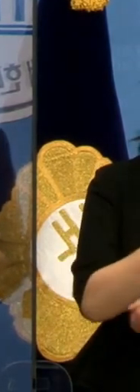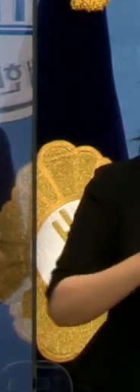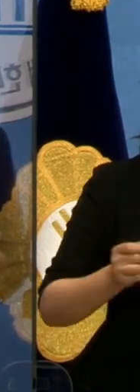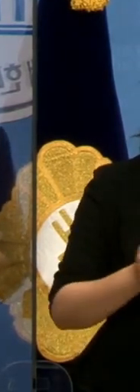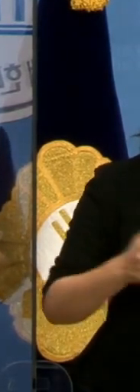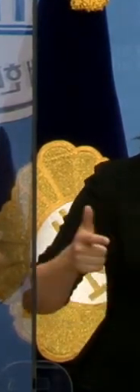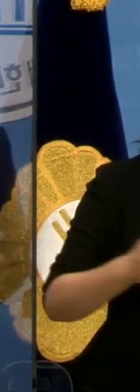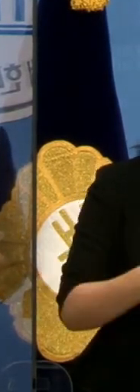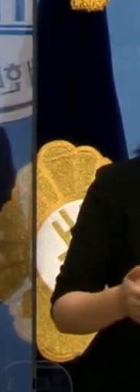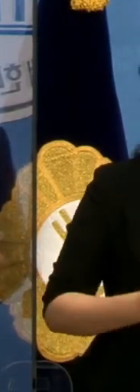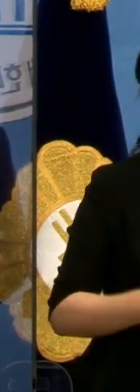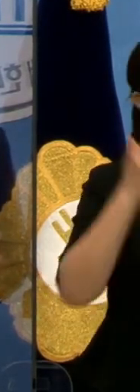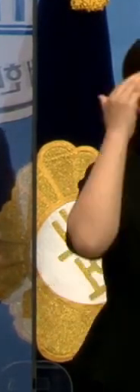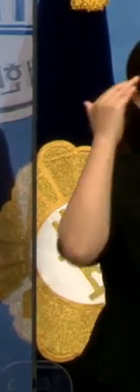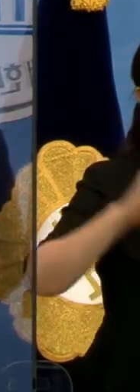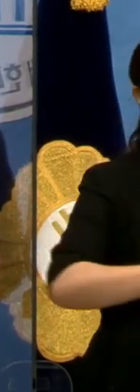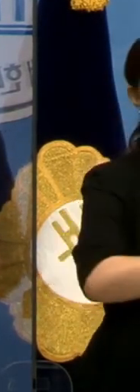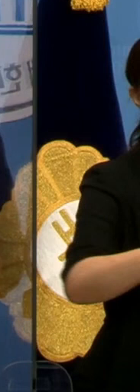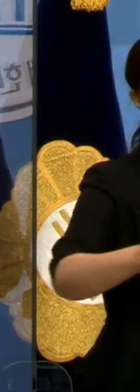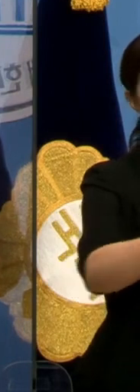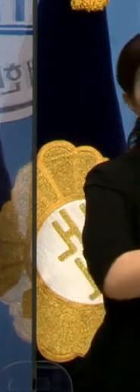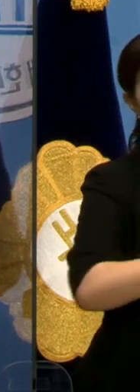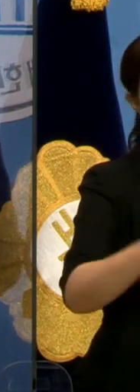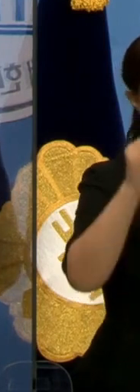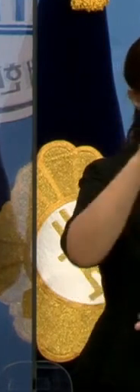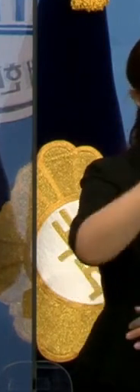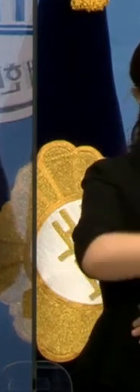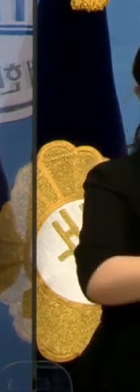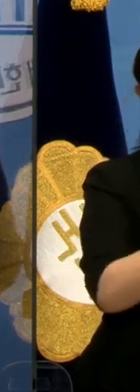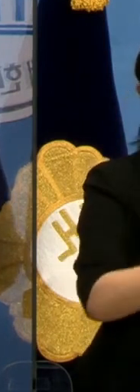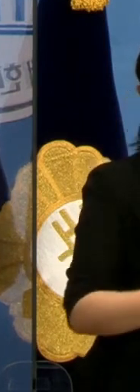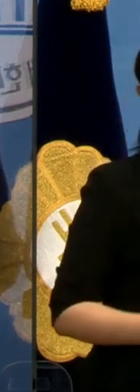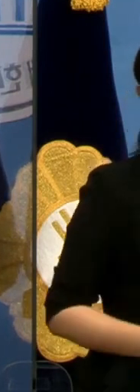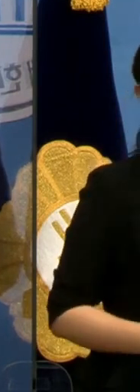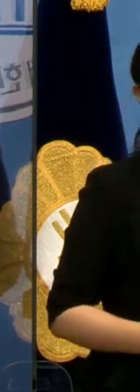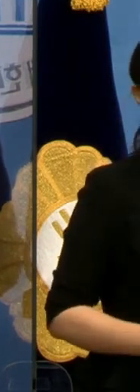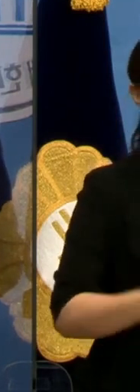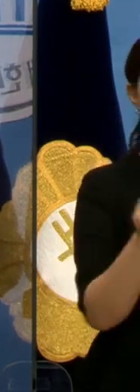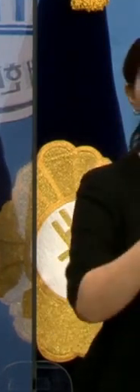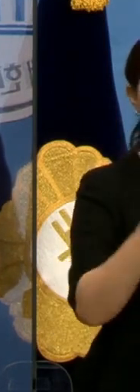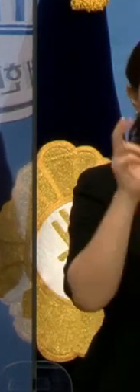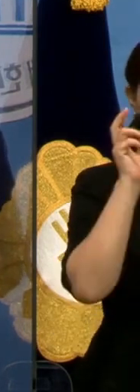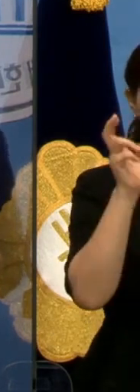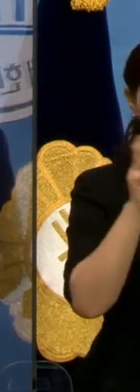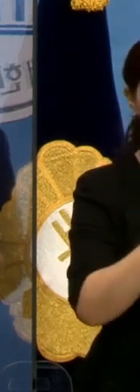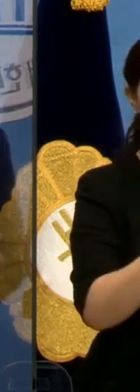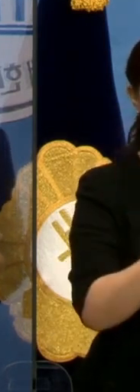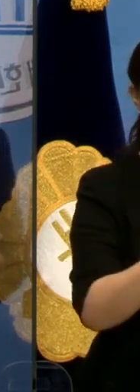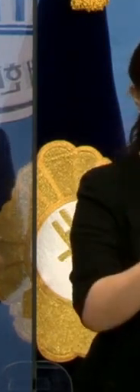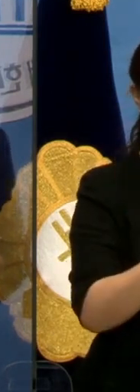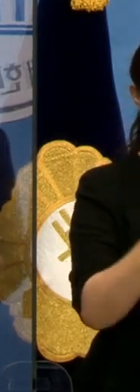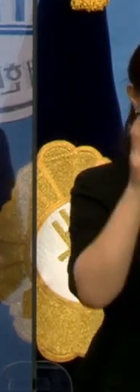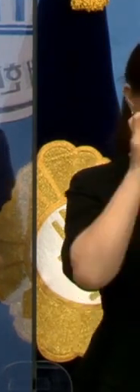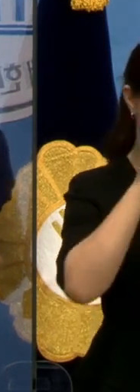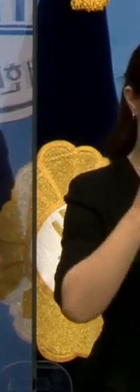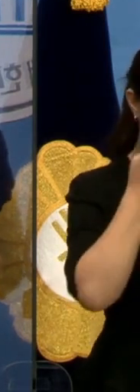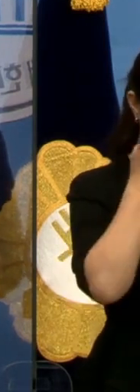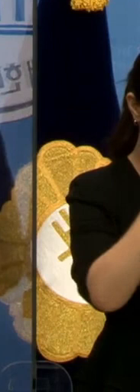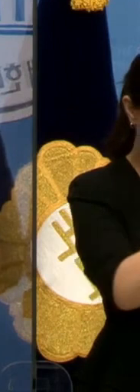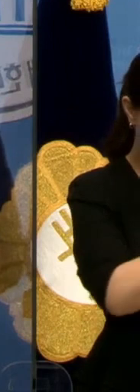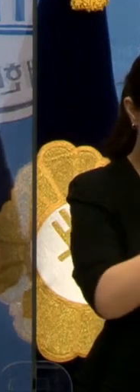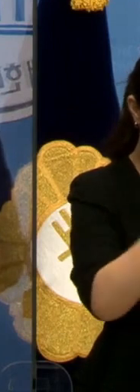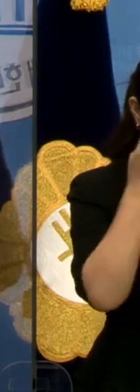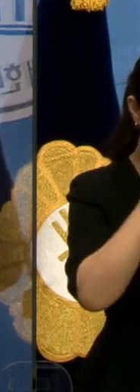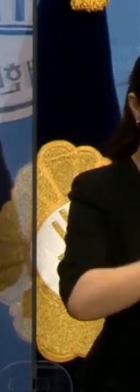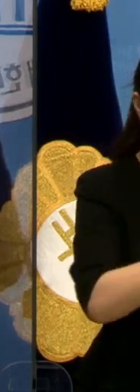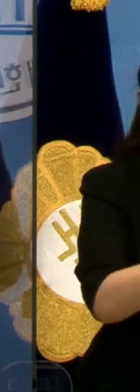있습니다. 반면에 일부 기업은 혁신에 투자하기보다 땅 투기에 몰두하고 있는 것도 하나의